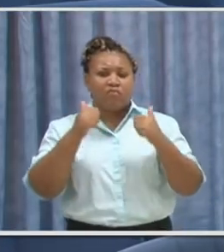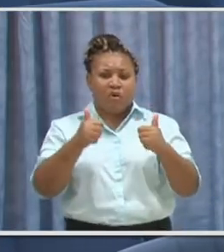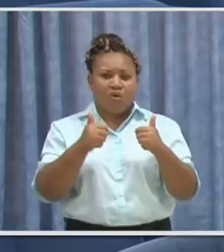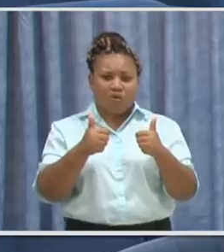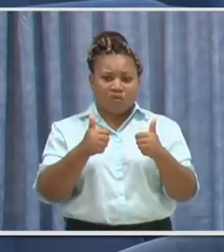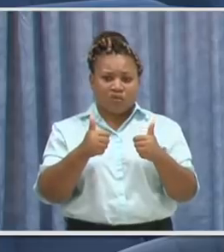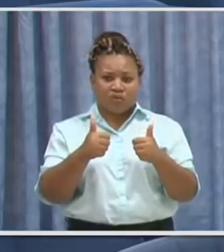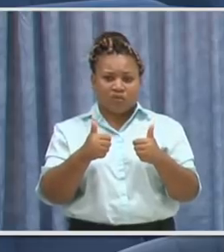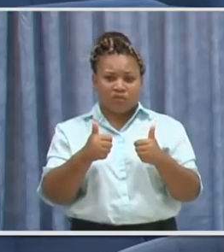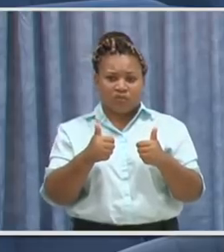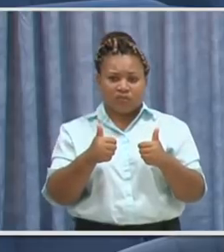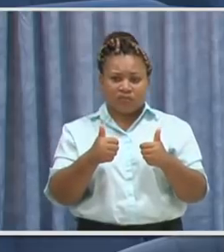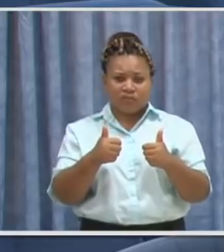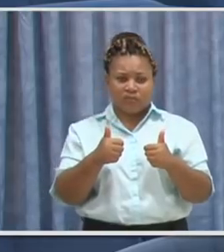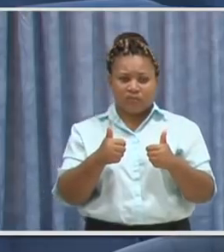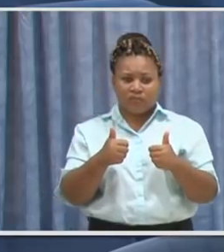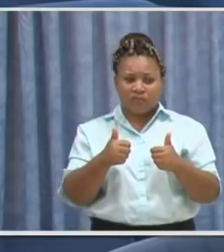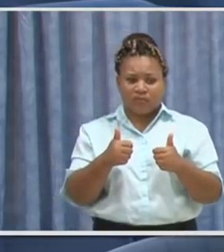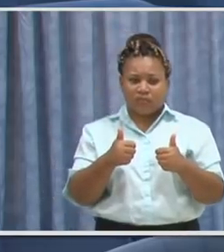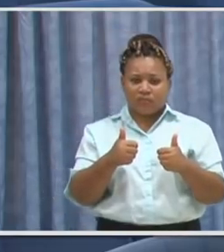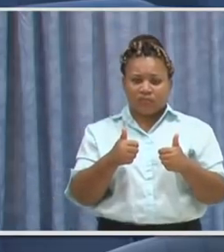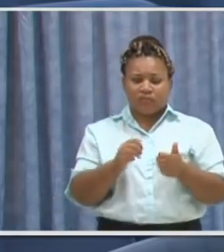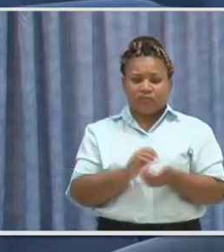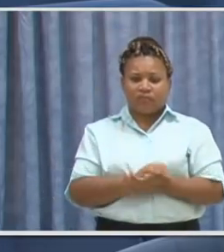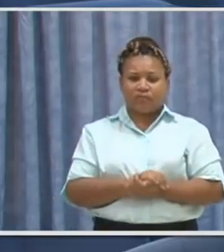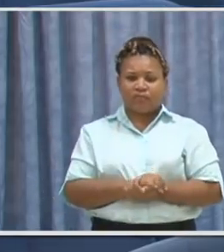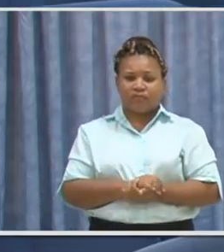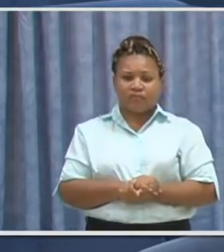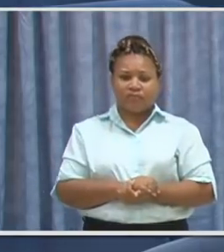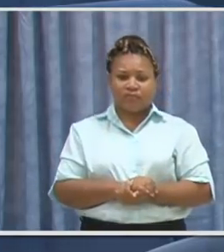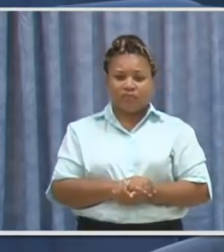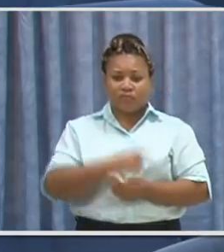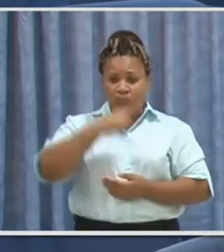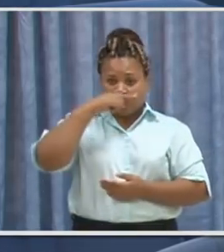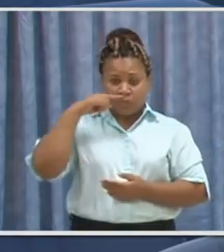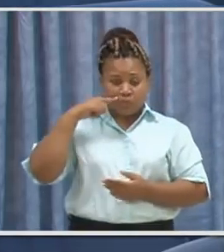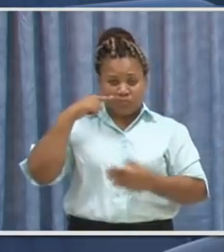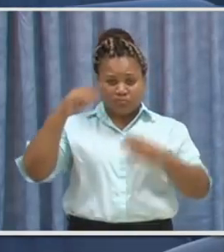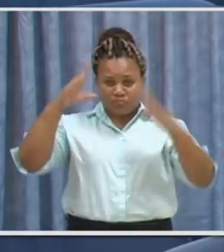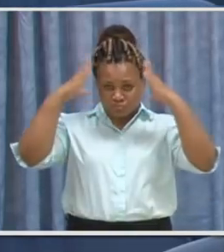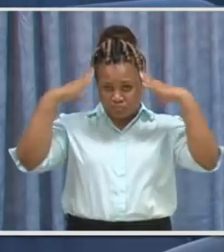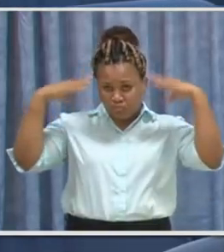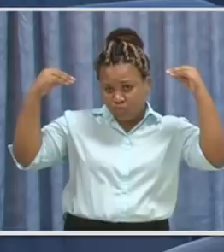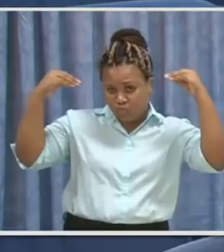y a beaucoup plus qui ça qui tous ça les autres patients combine. So